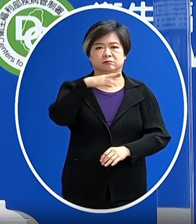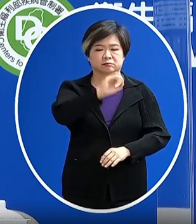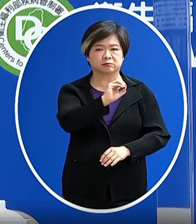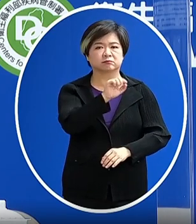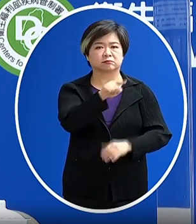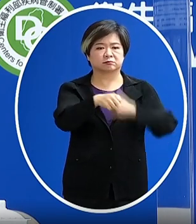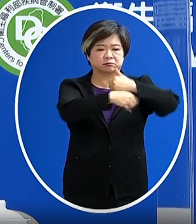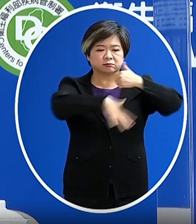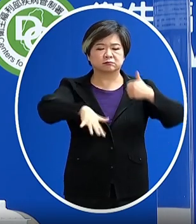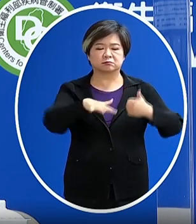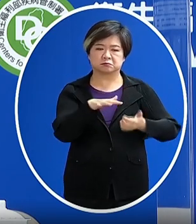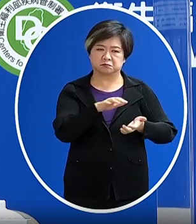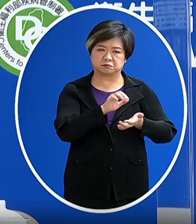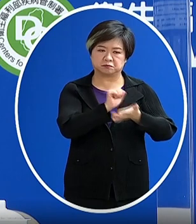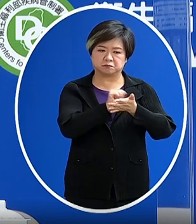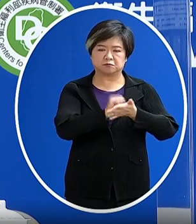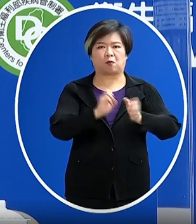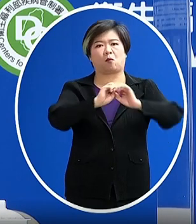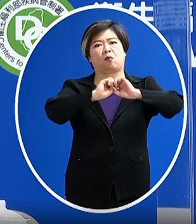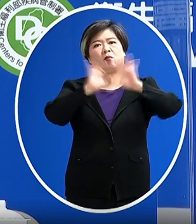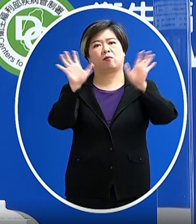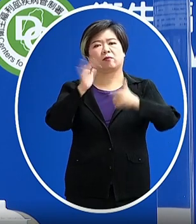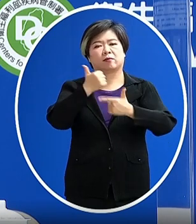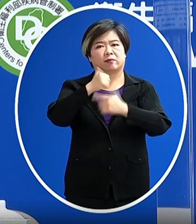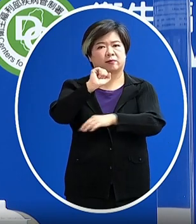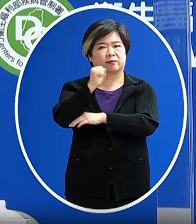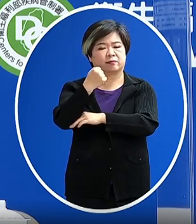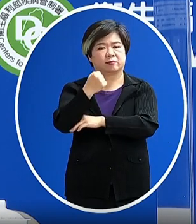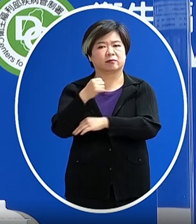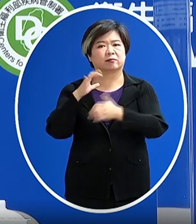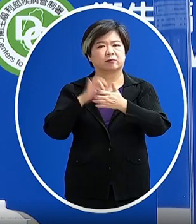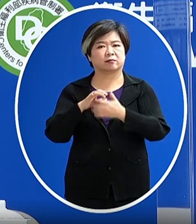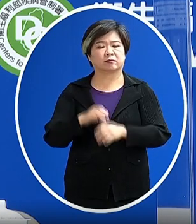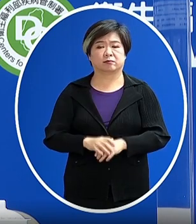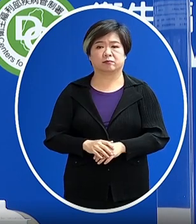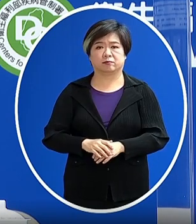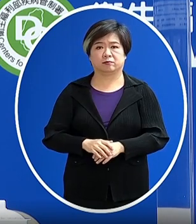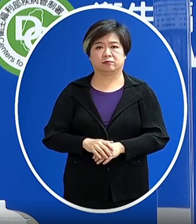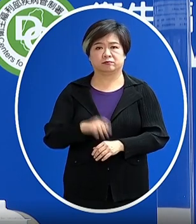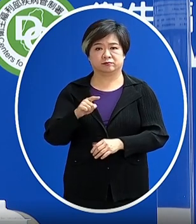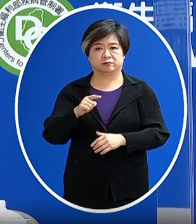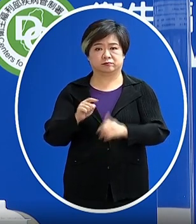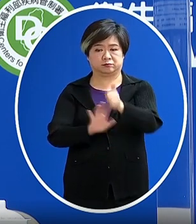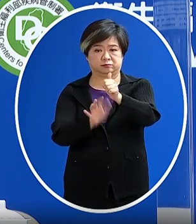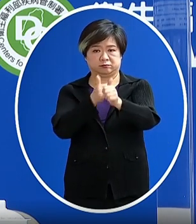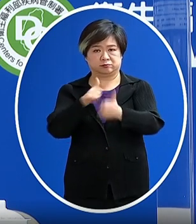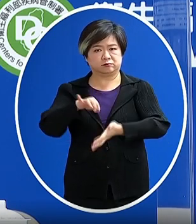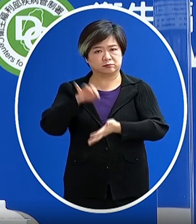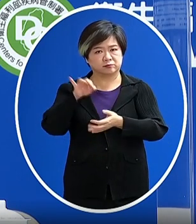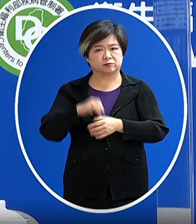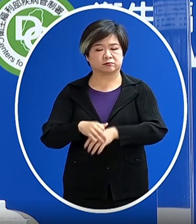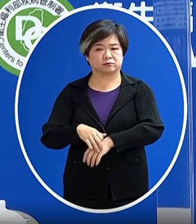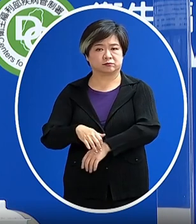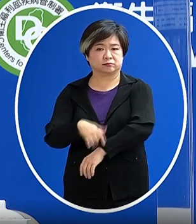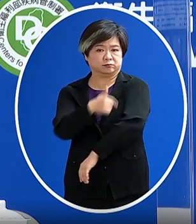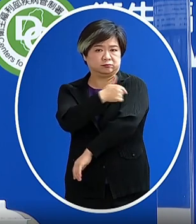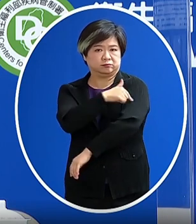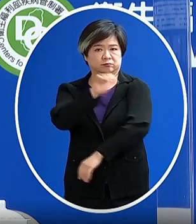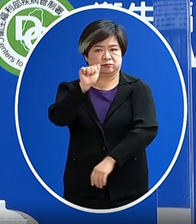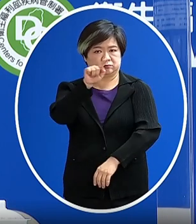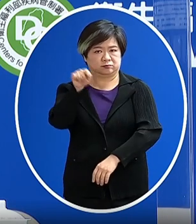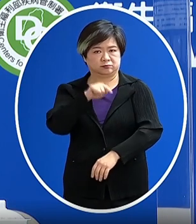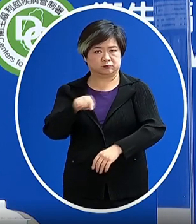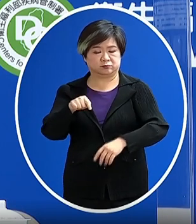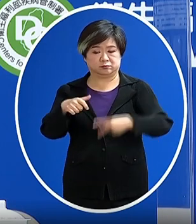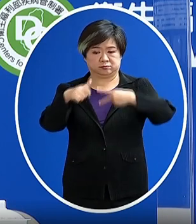的一些的建议哈，那所以这个 A C I P 的委员哈就建议，就是说 A G 疫苗第一剂、第二剂